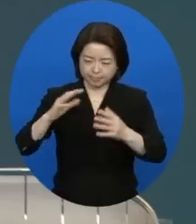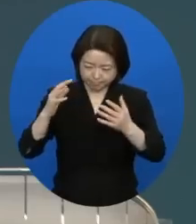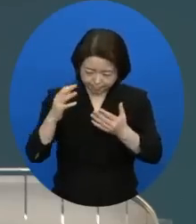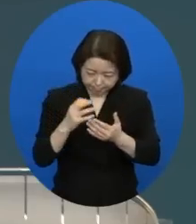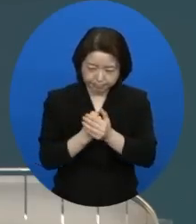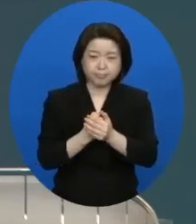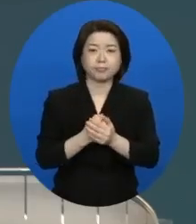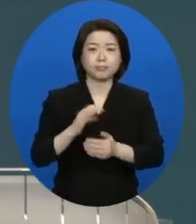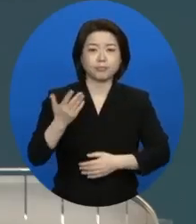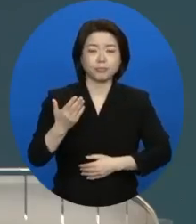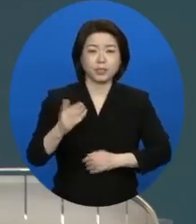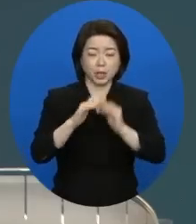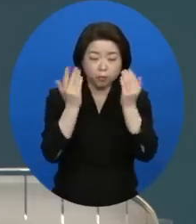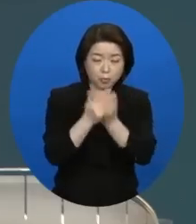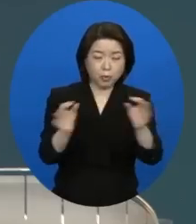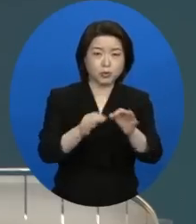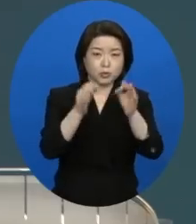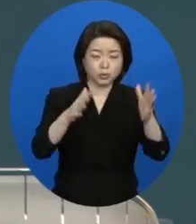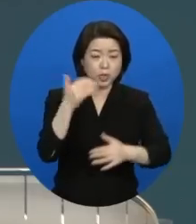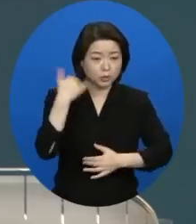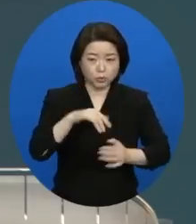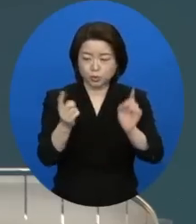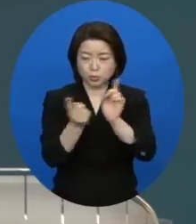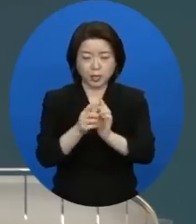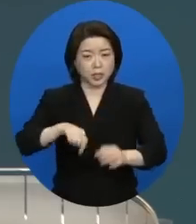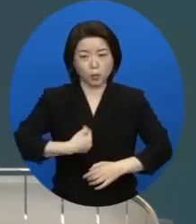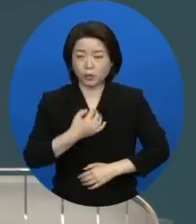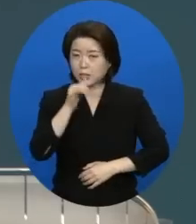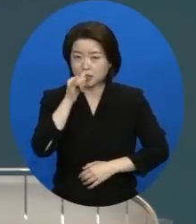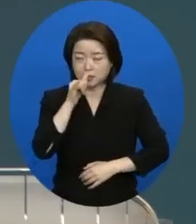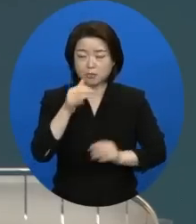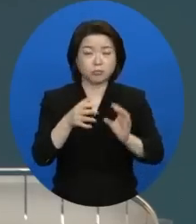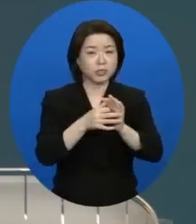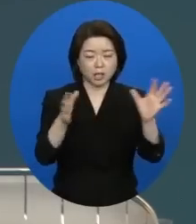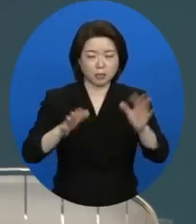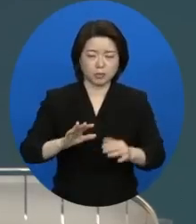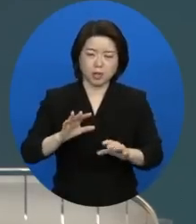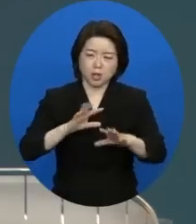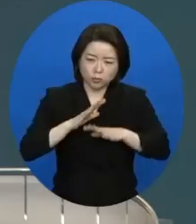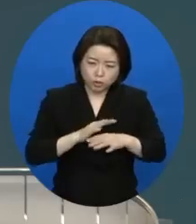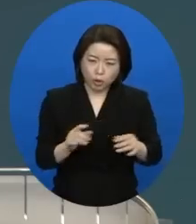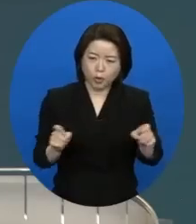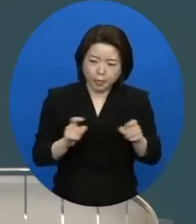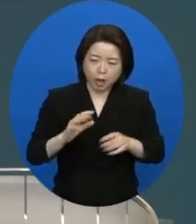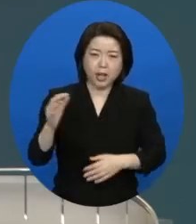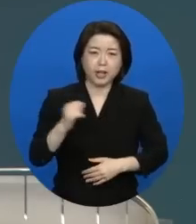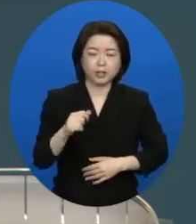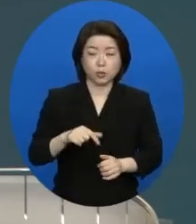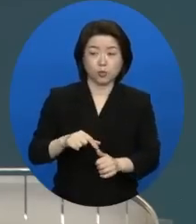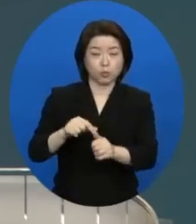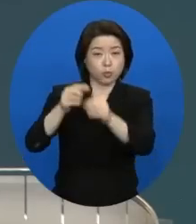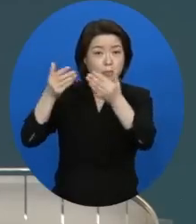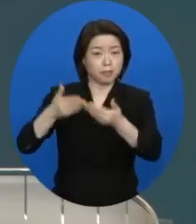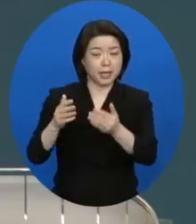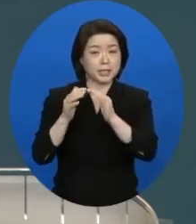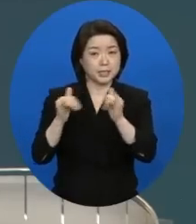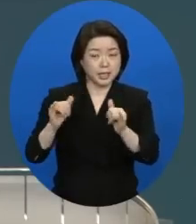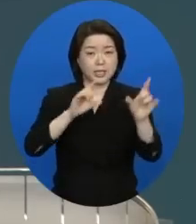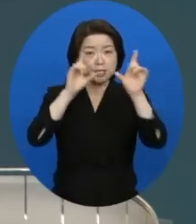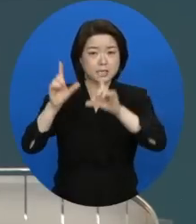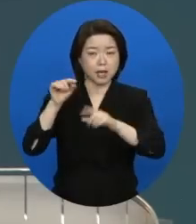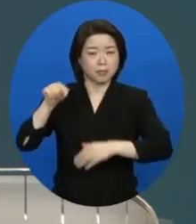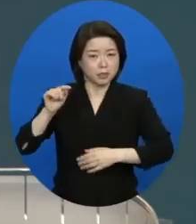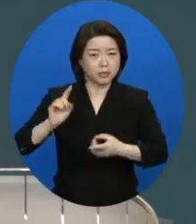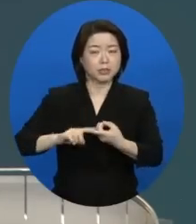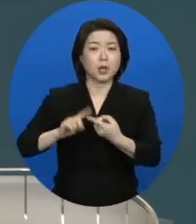순간에 누구를 만나든 혼자 있을 때든 두렵고 떨림으로 구원받은 자의 삶을 살아가는